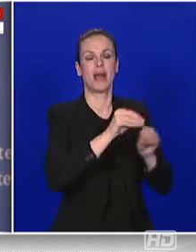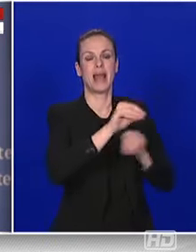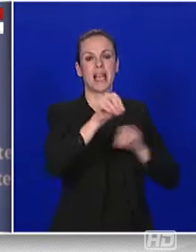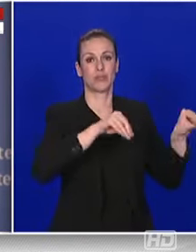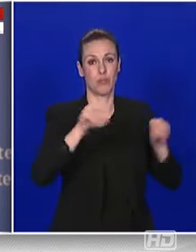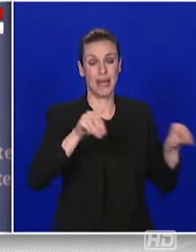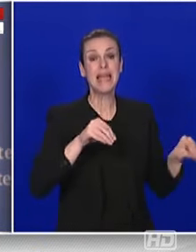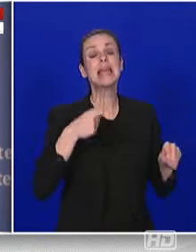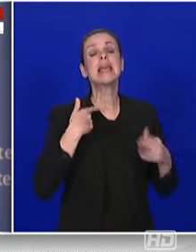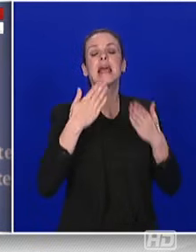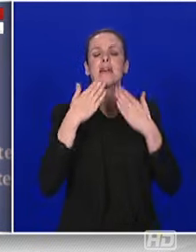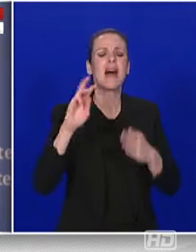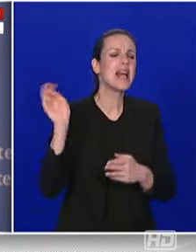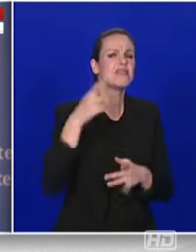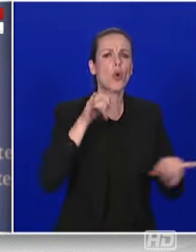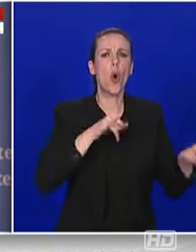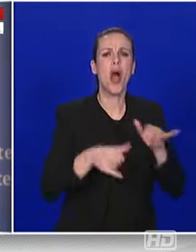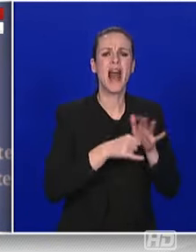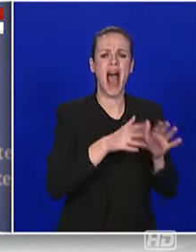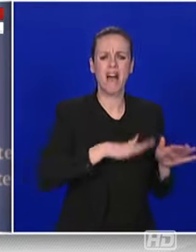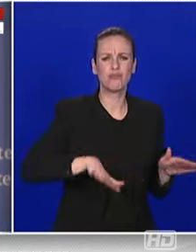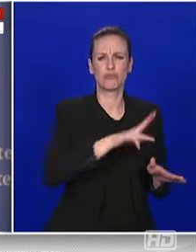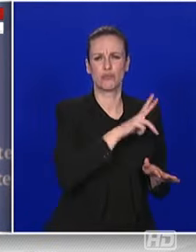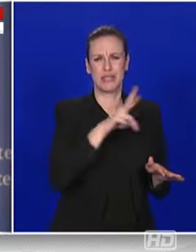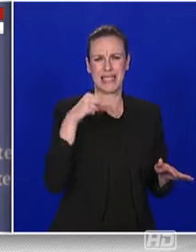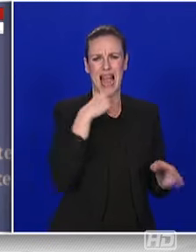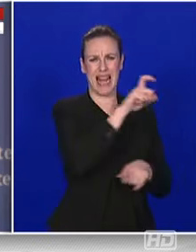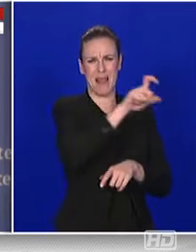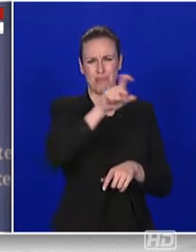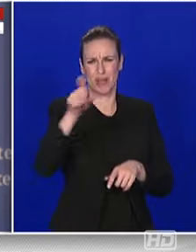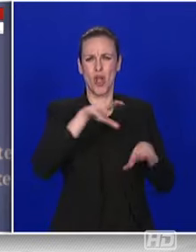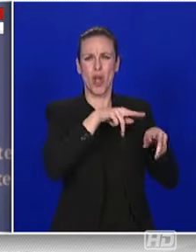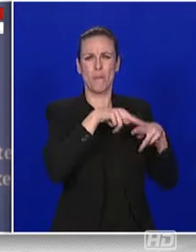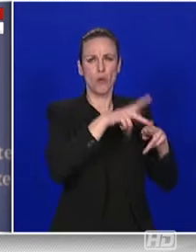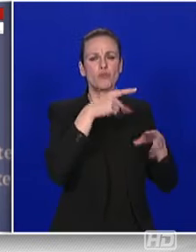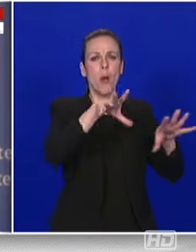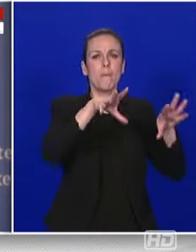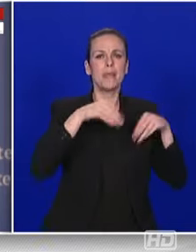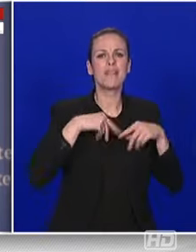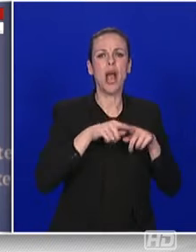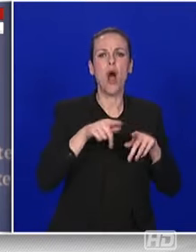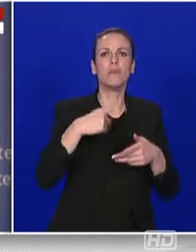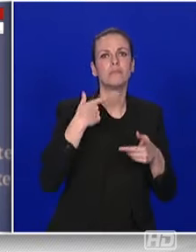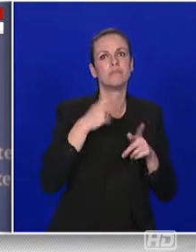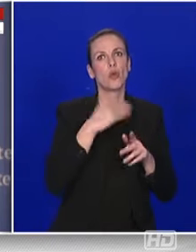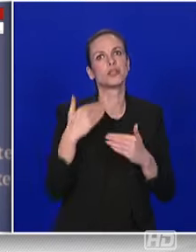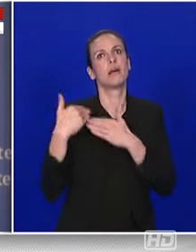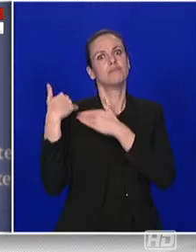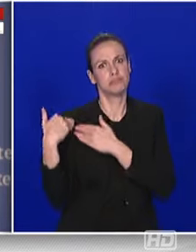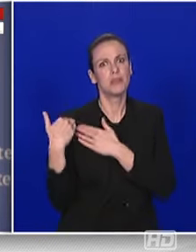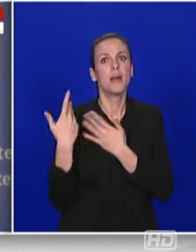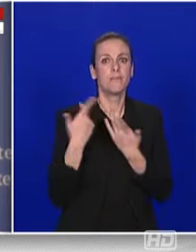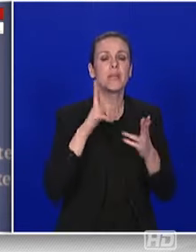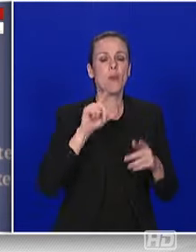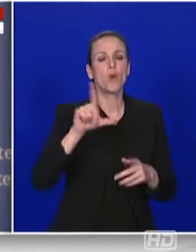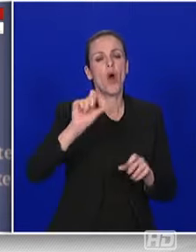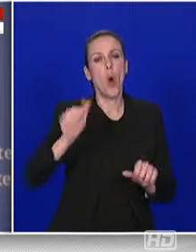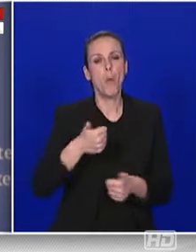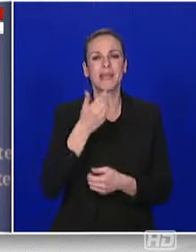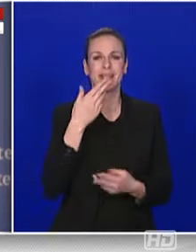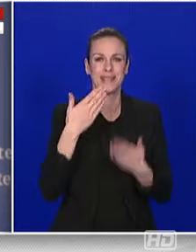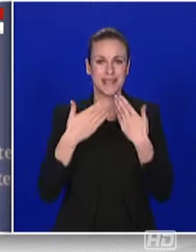svim ravnateljima zagrebačkih ustanova koji su prihvatili svoj dio tereta. Danas imamo u dva još jedan sastanak, kao i